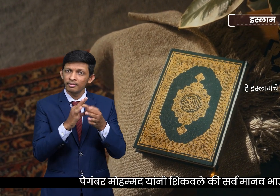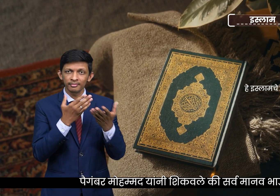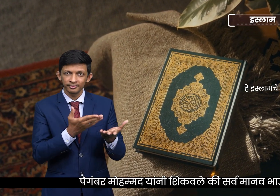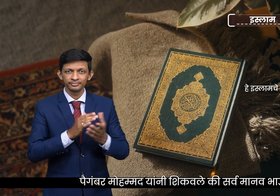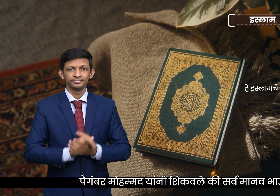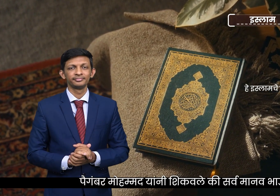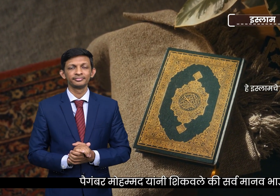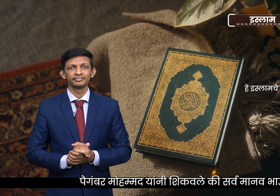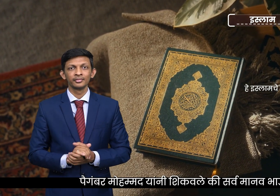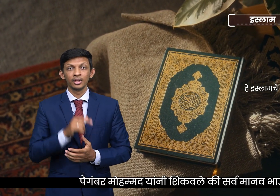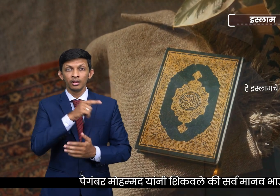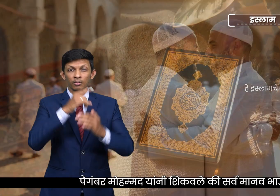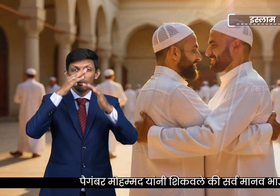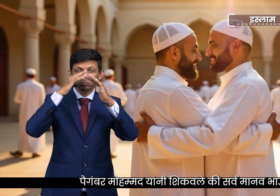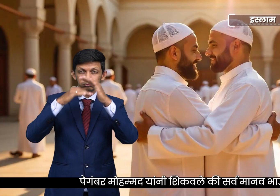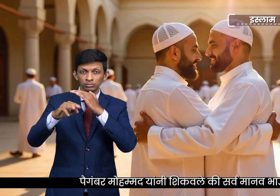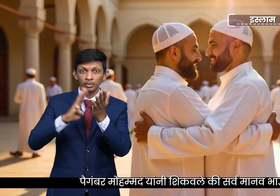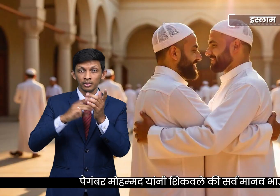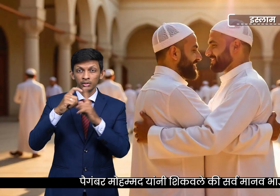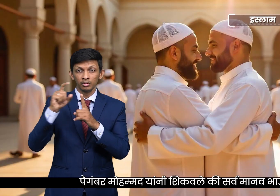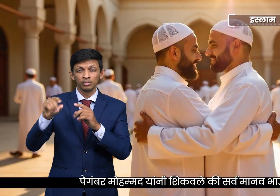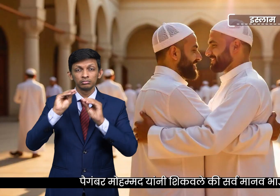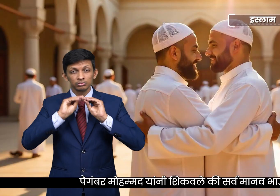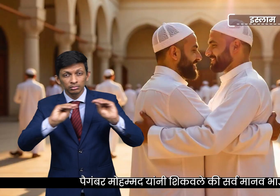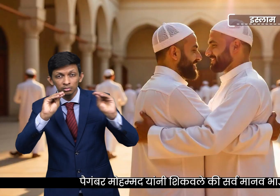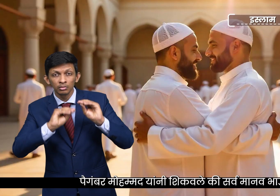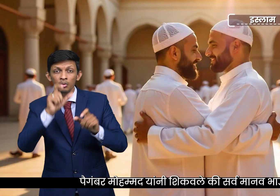पैगंबर मोहम्मद यांनी शिकवले की सर्व मानव भाऊ आहेत.